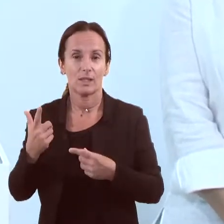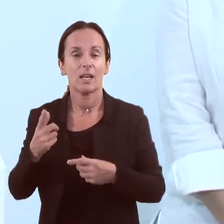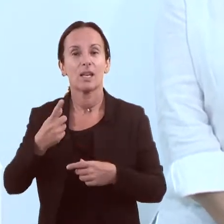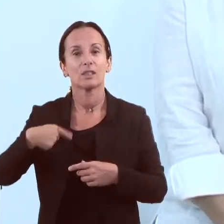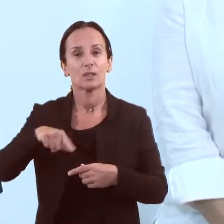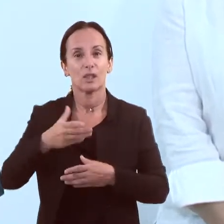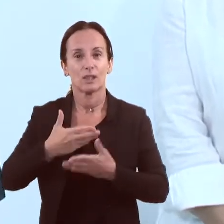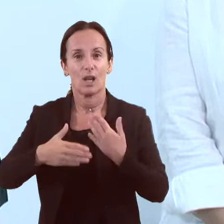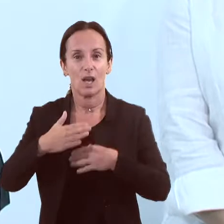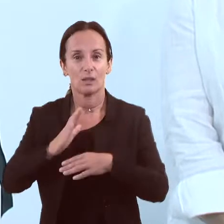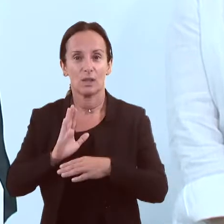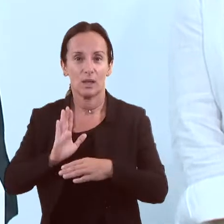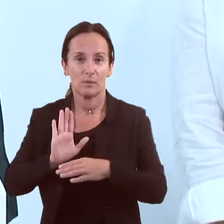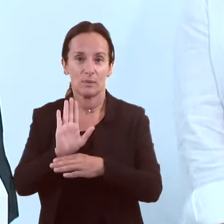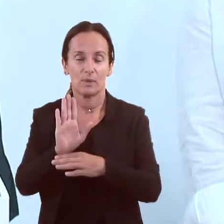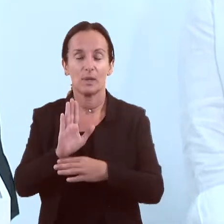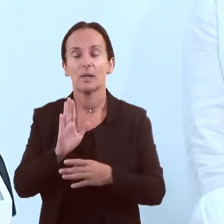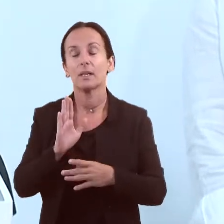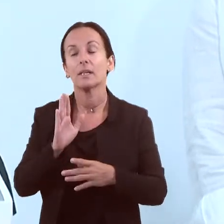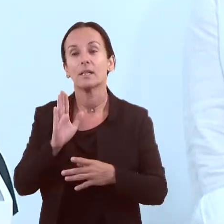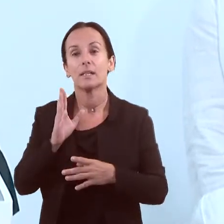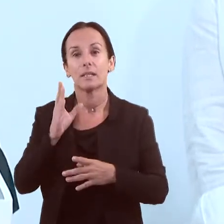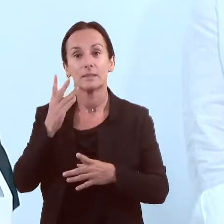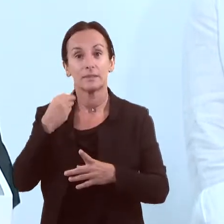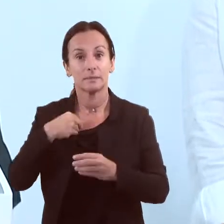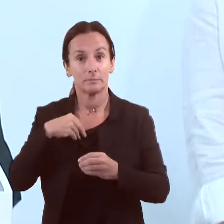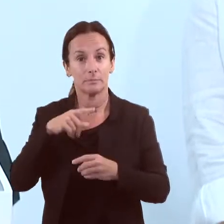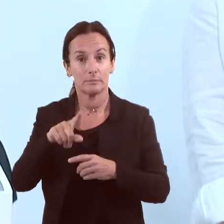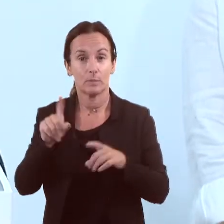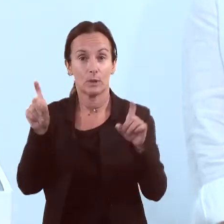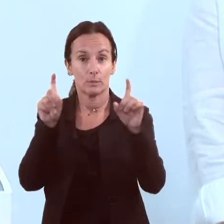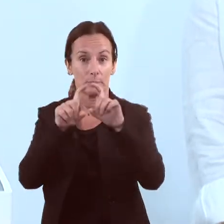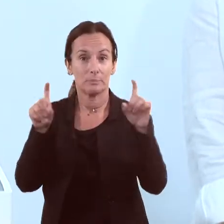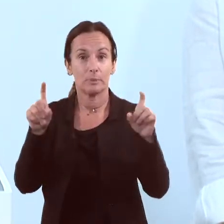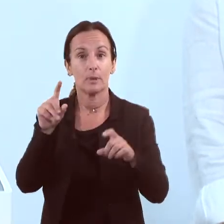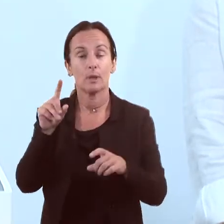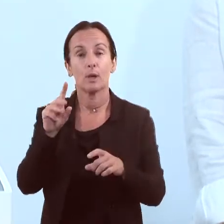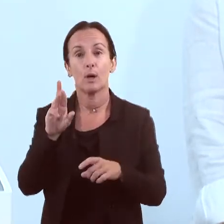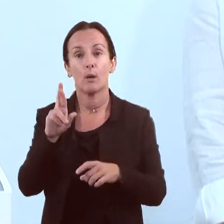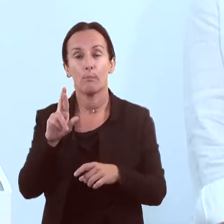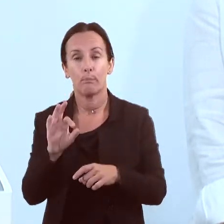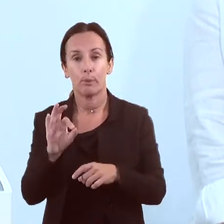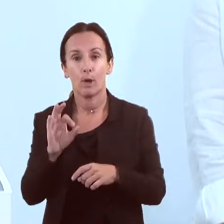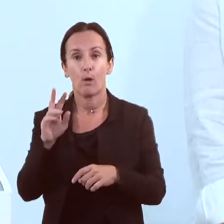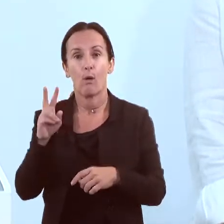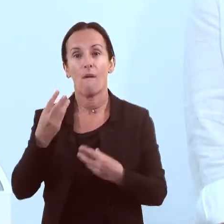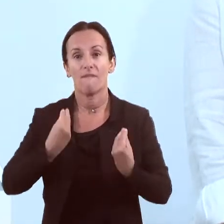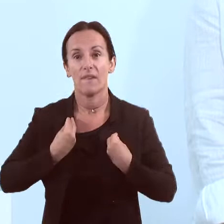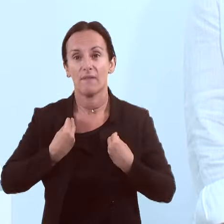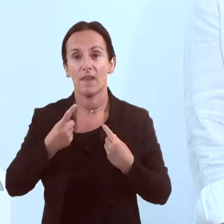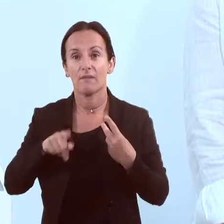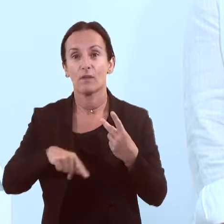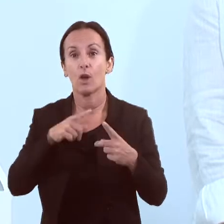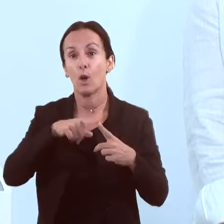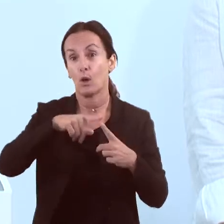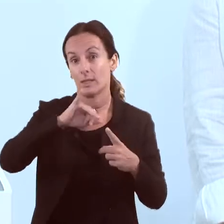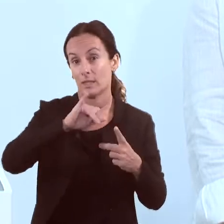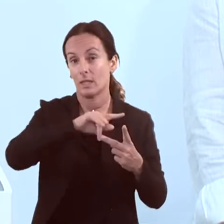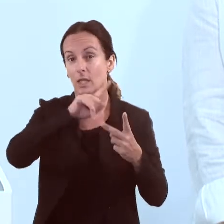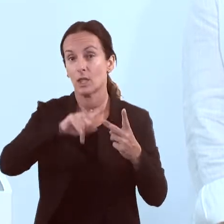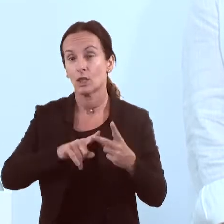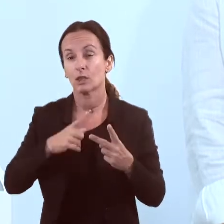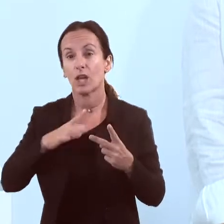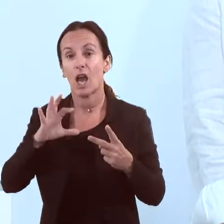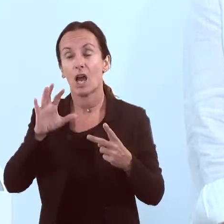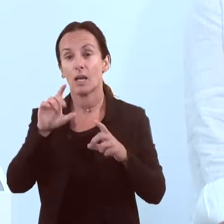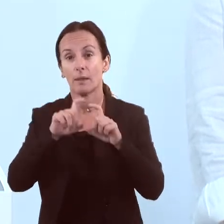roda de premsa, que és la Damaris Barajas, de Provivienda, i la Maribel Ramos d'Hogar-Sí, dues entitats que treballen en els